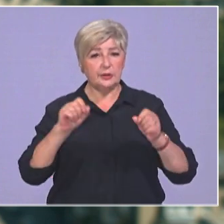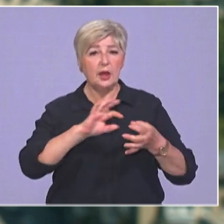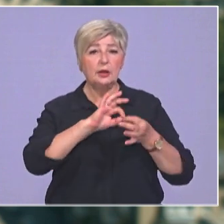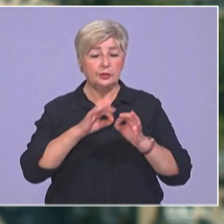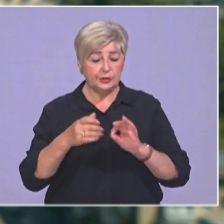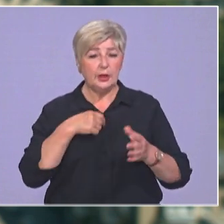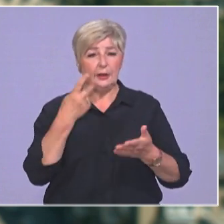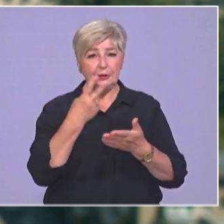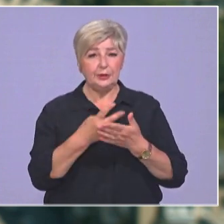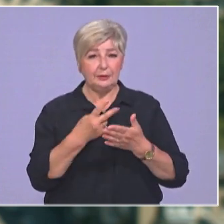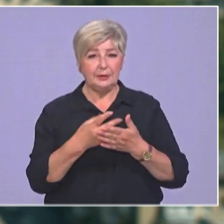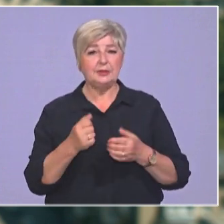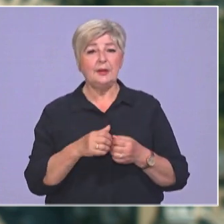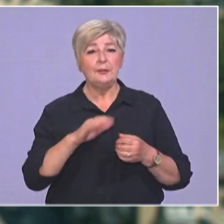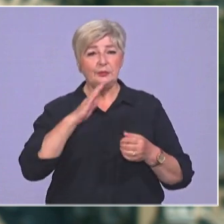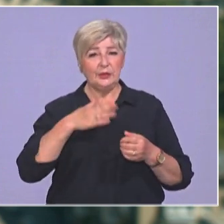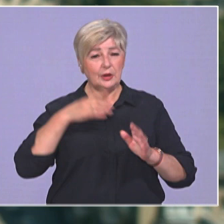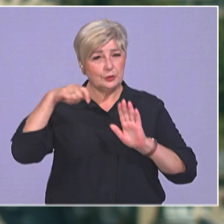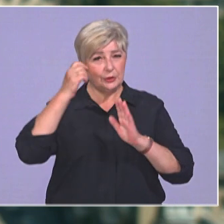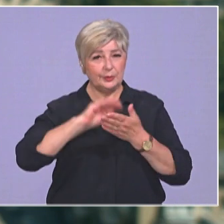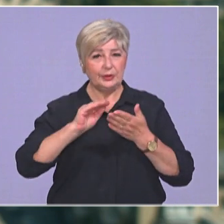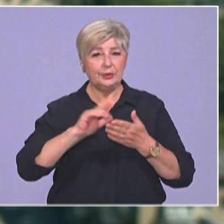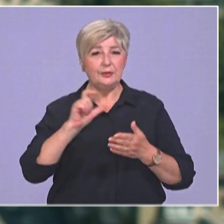спеціального кореспондента у Франції Євгена Павленка.